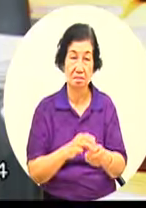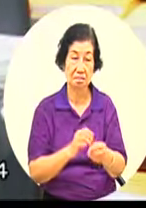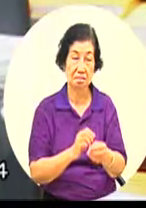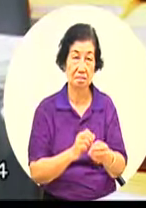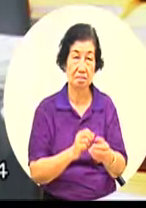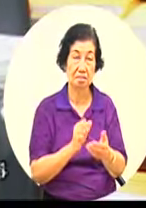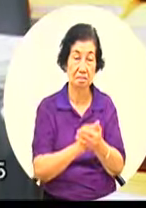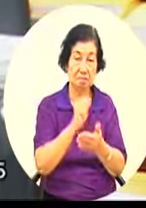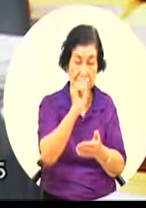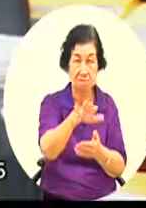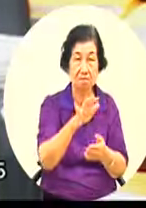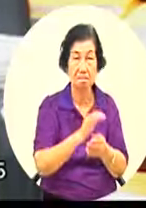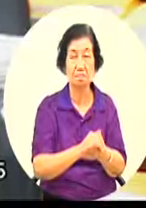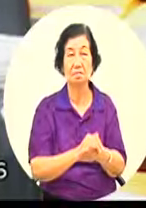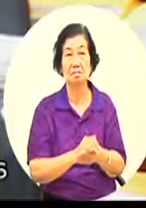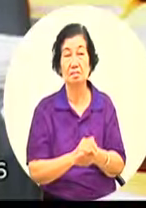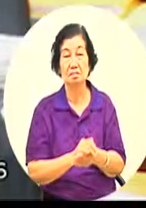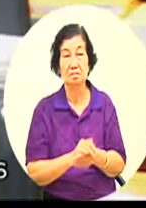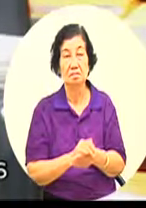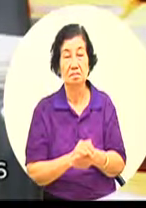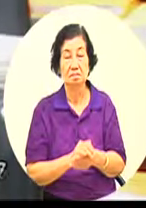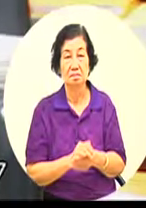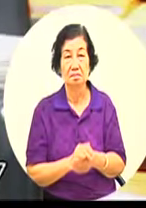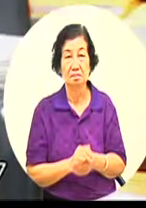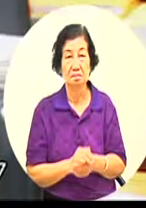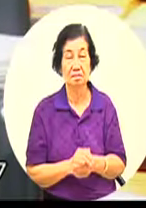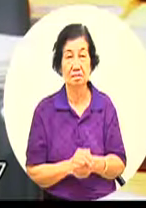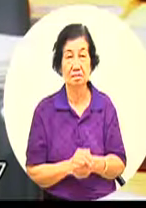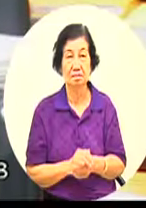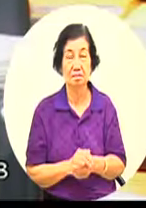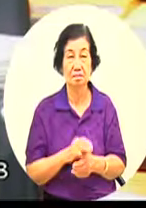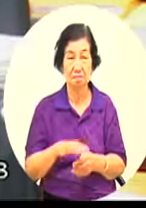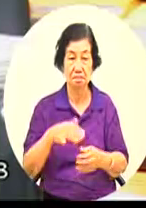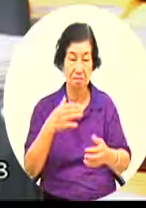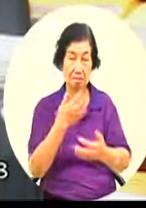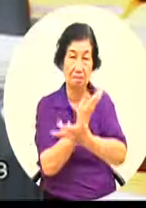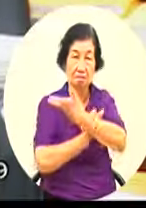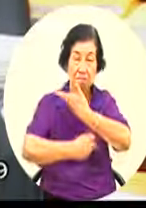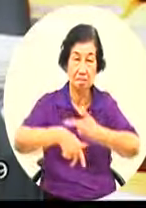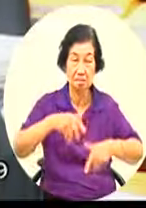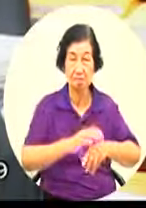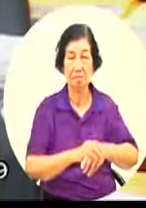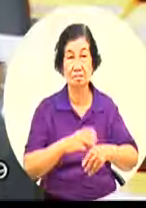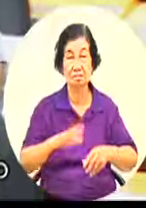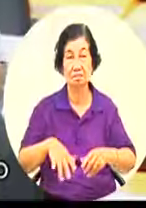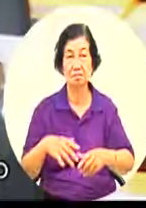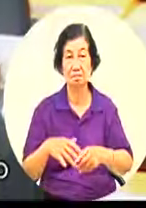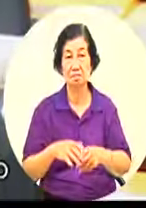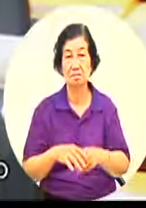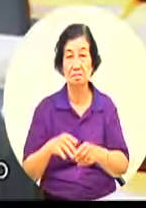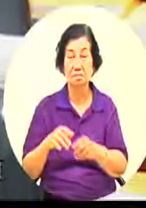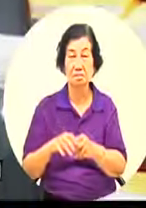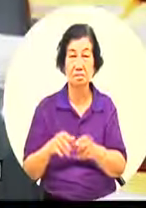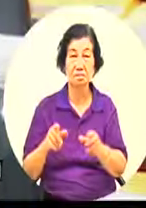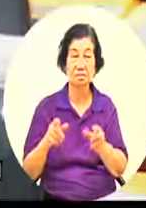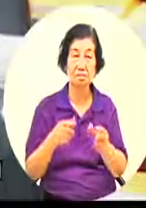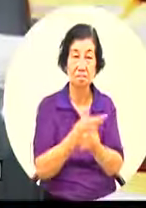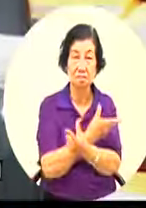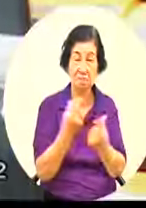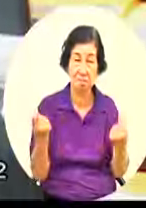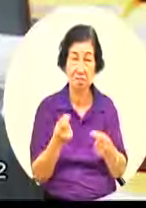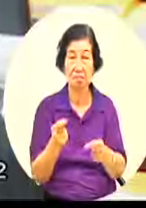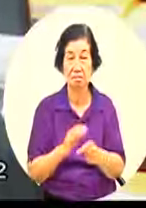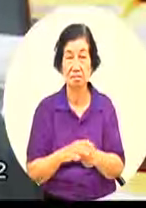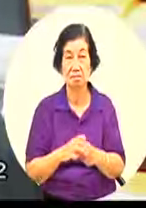个朝阳式的，你不要再讲这个，有没有一个你的剧场？当然你有欢心那最好，我觉得。大家不是读很多书，也不是很专